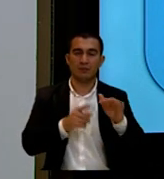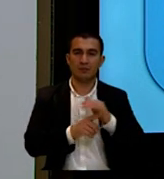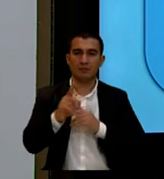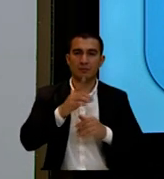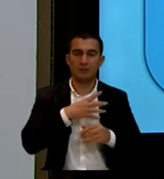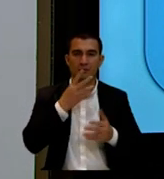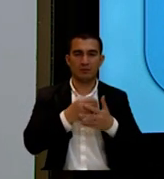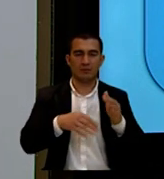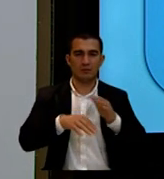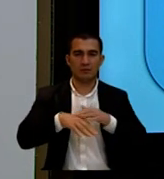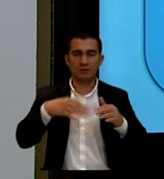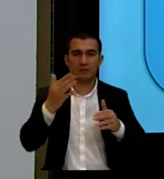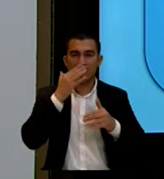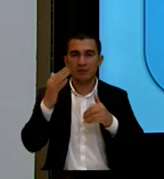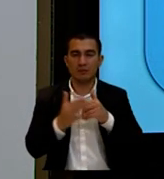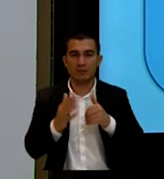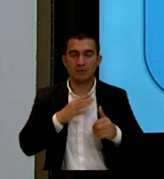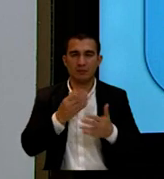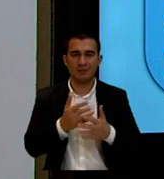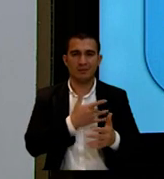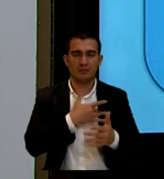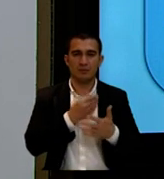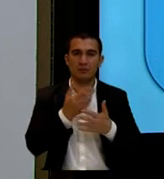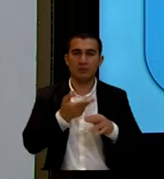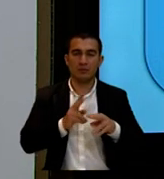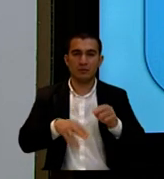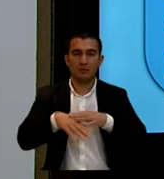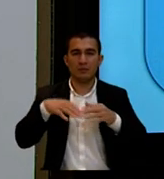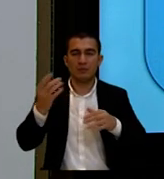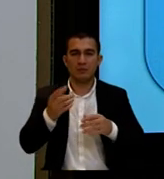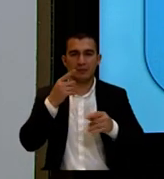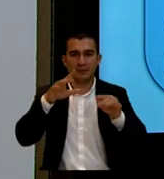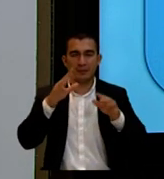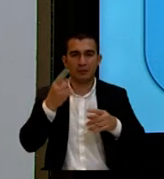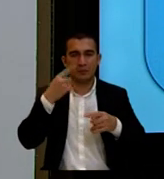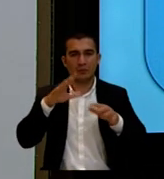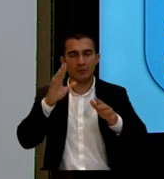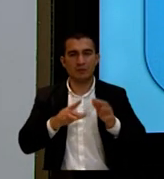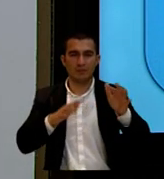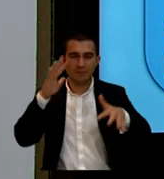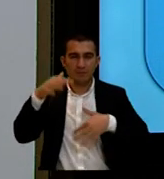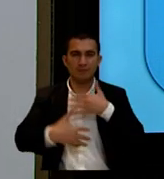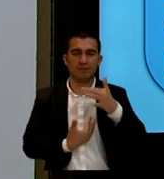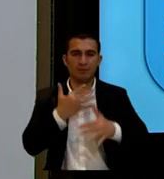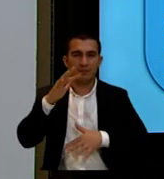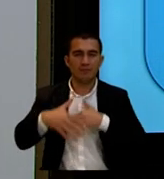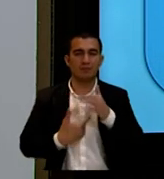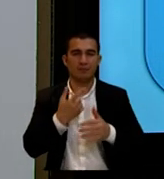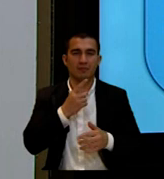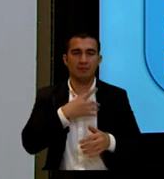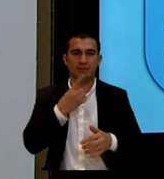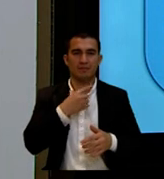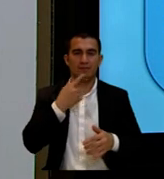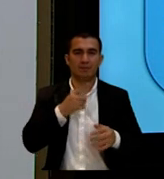boshlangan o'ng aorta ravog'i yurakni o'ng tomondan aylanib, tanani arterial qon bilan